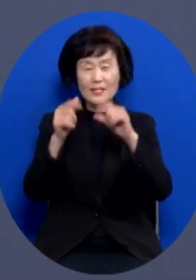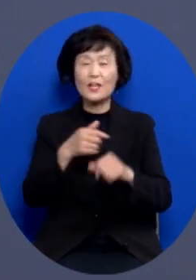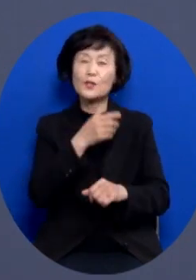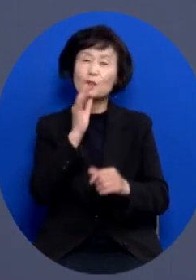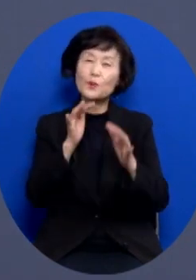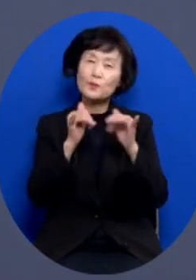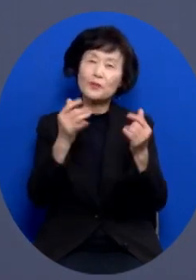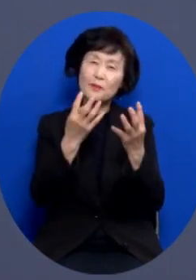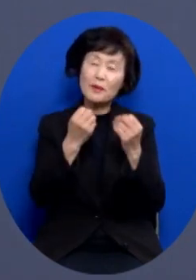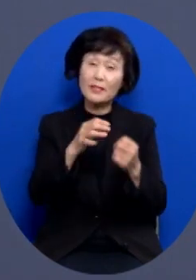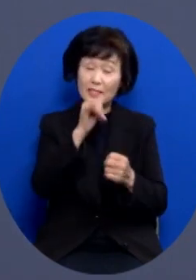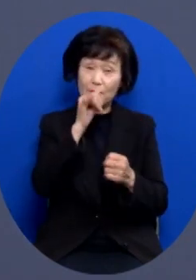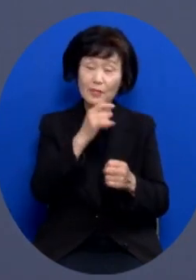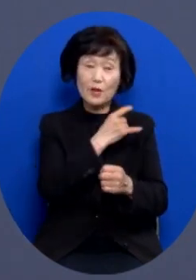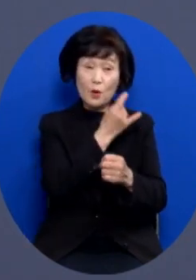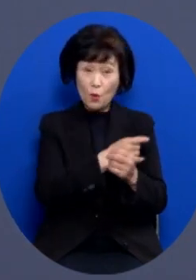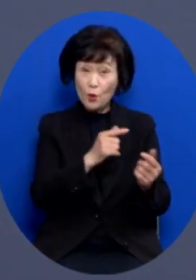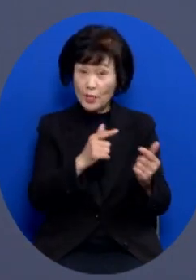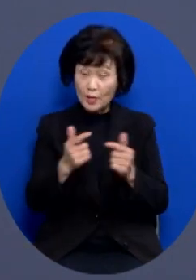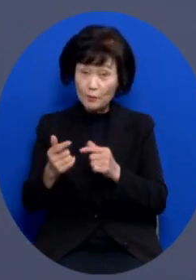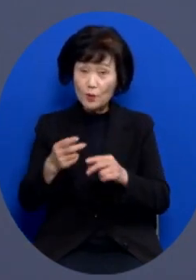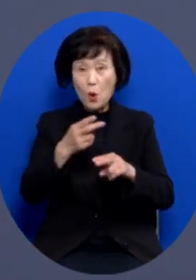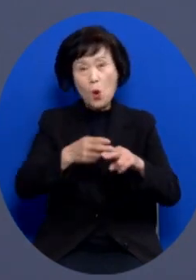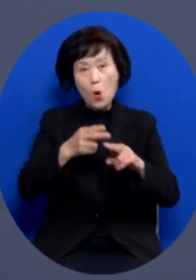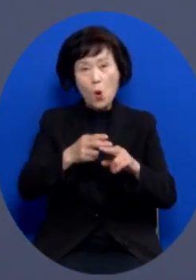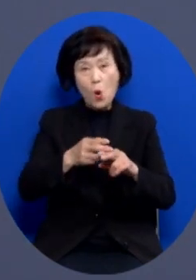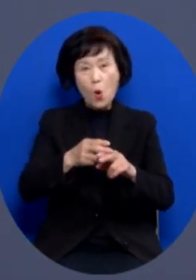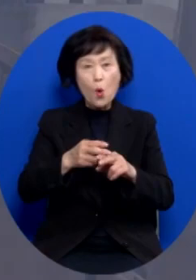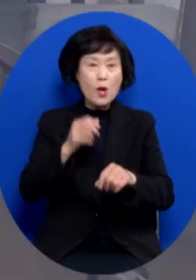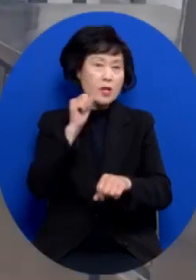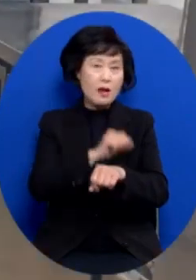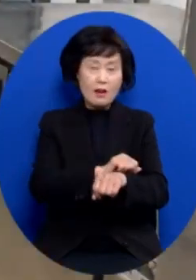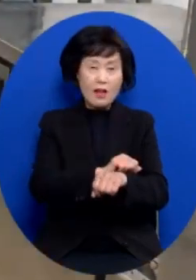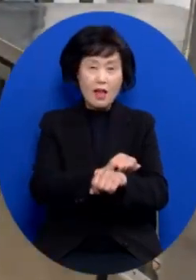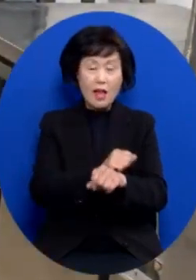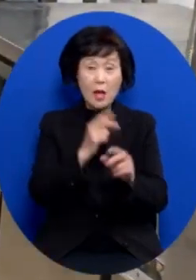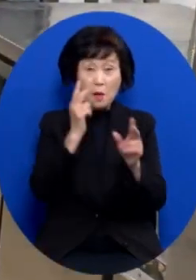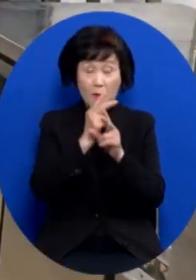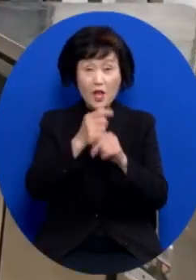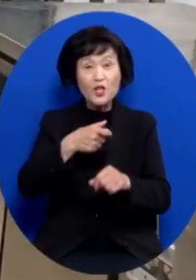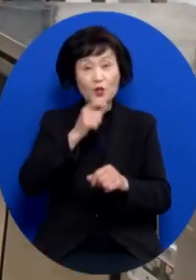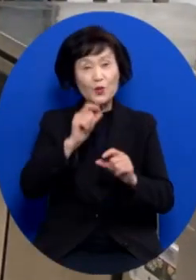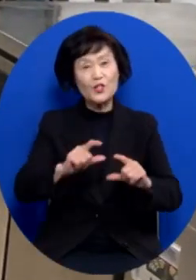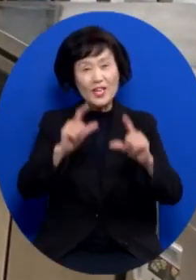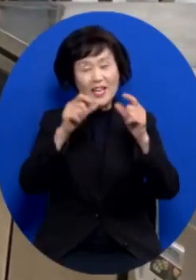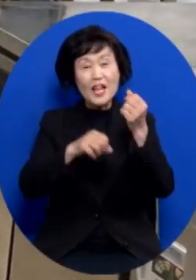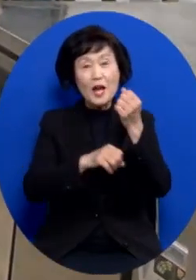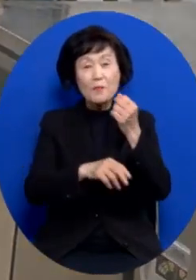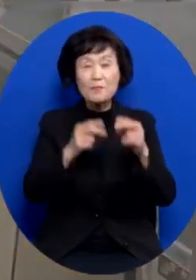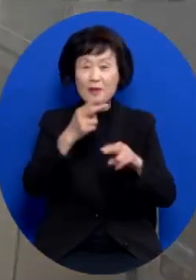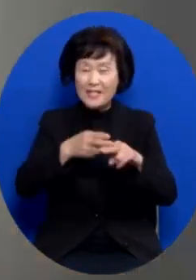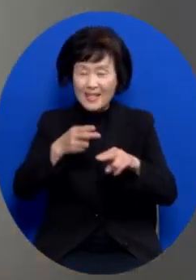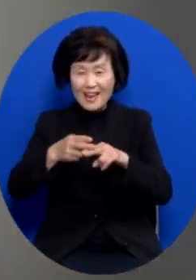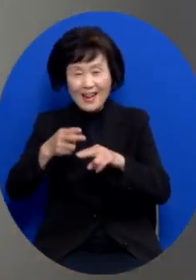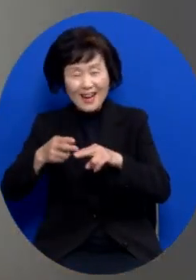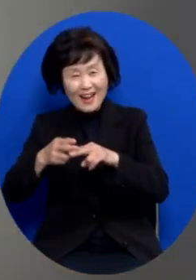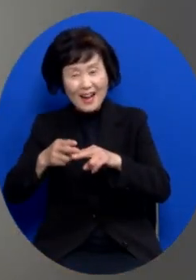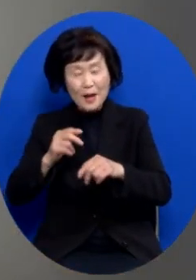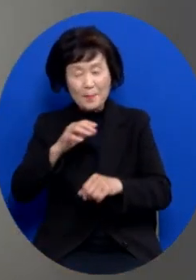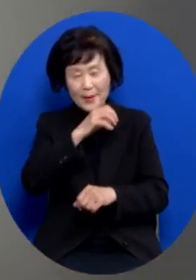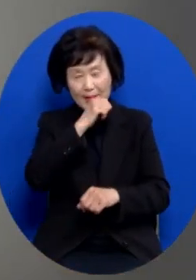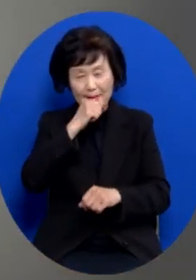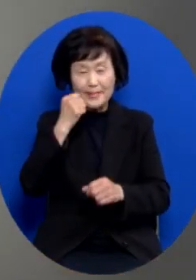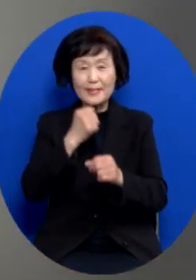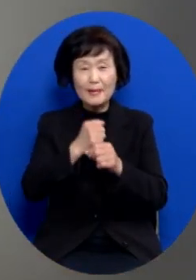저에게 권사님들이 음식 솜씨가 너무 좋은데 매주 화요일 날 밑반찬을 정말 너무 아름답게 맛있게 만들어서